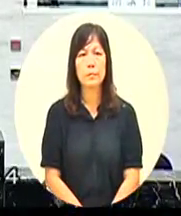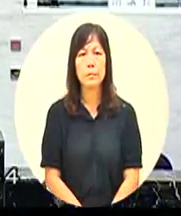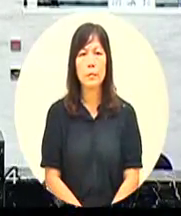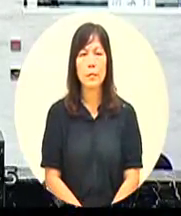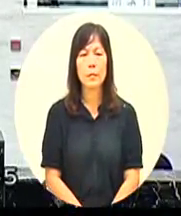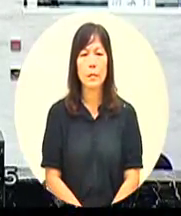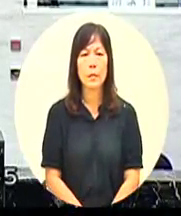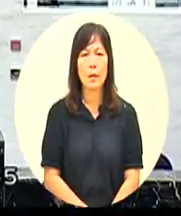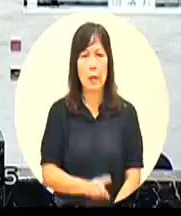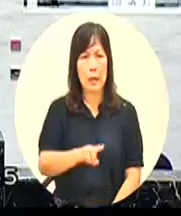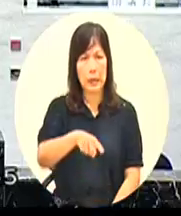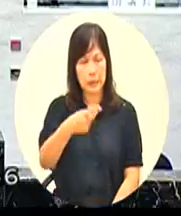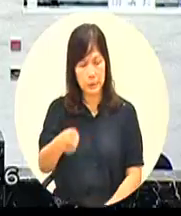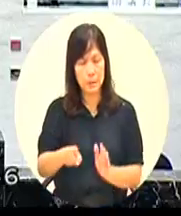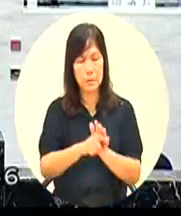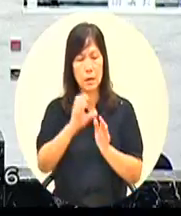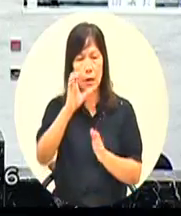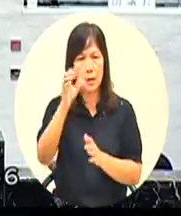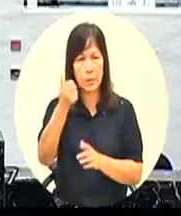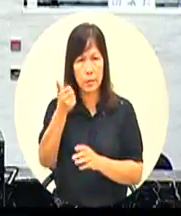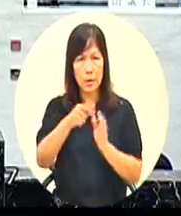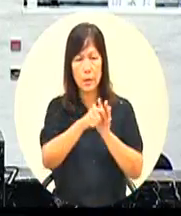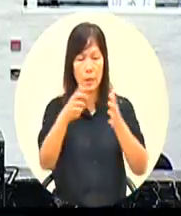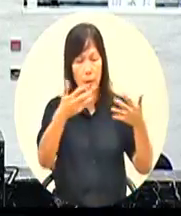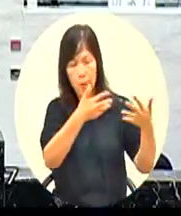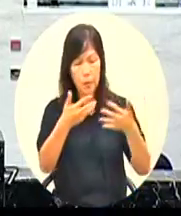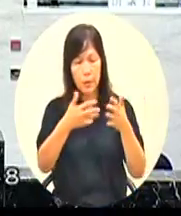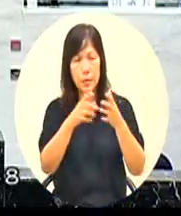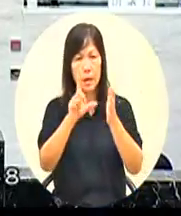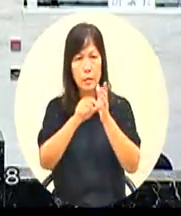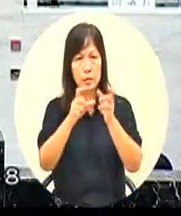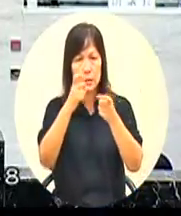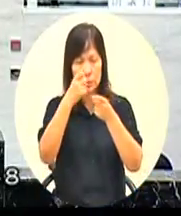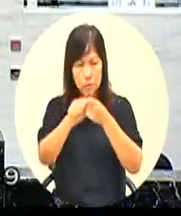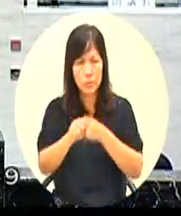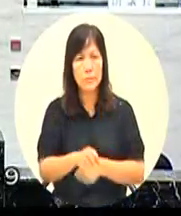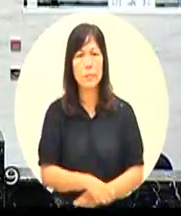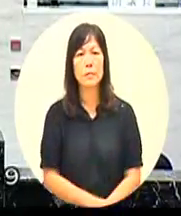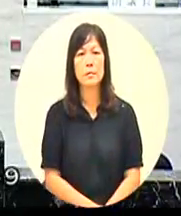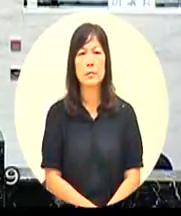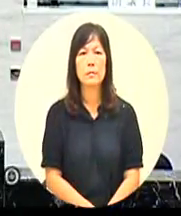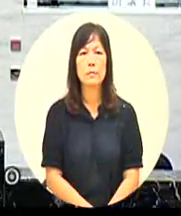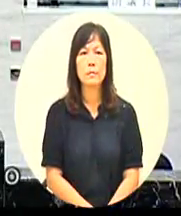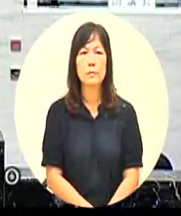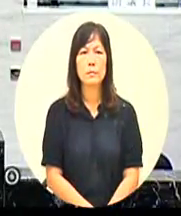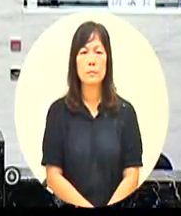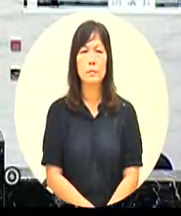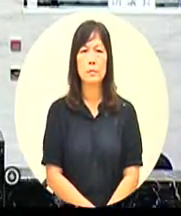好。接着我们请方信渊议员质询，时间15分钟，请。